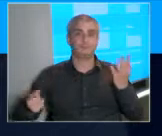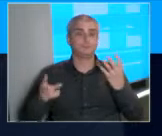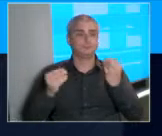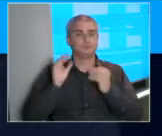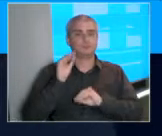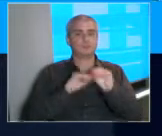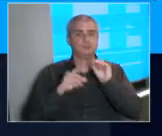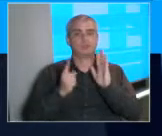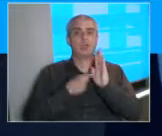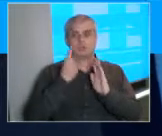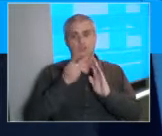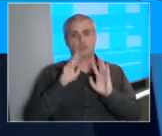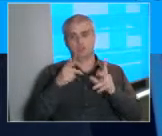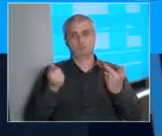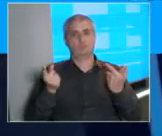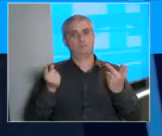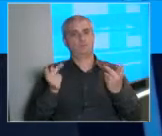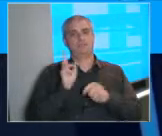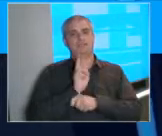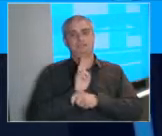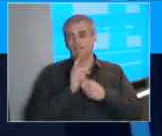מוצרים לשימוש חד פעמי, זה גם יכול להיות מוצרי היגיינה,